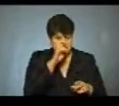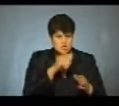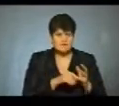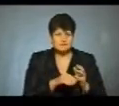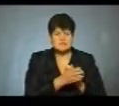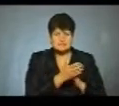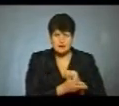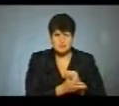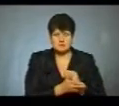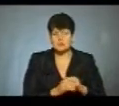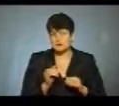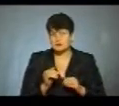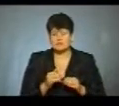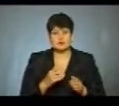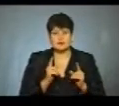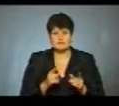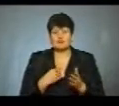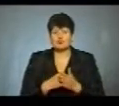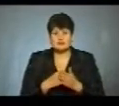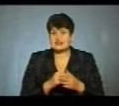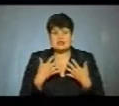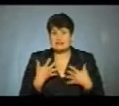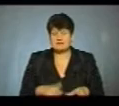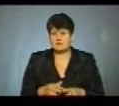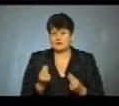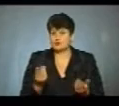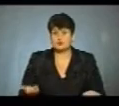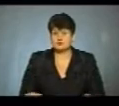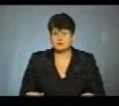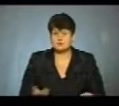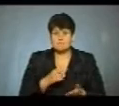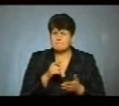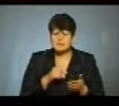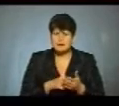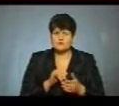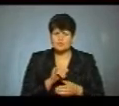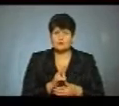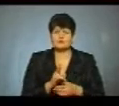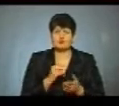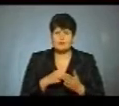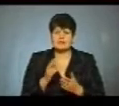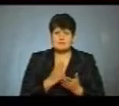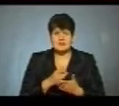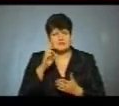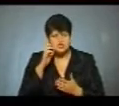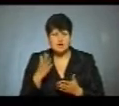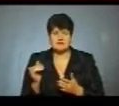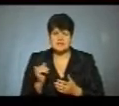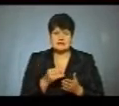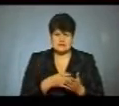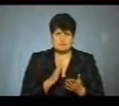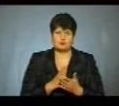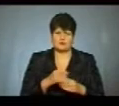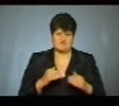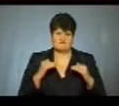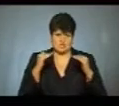землями, ну і навіть бюджет, який не втратить надходження коштів. Тобто питання в тому, що купувати має держава, і ціна має бути висока.